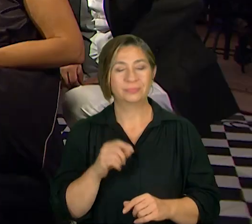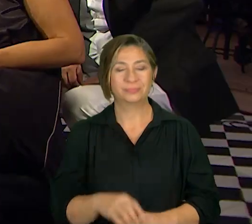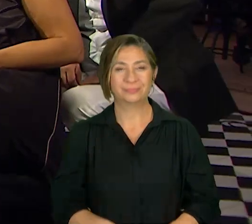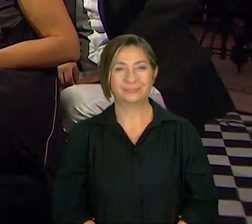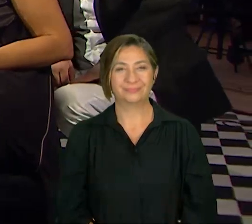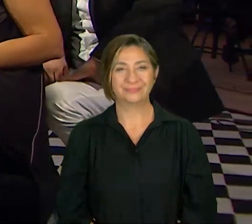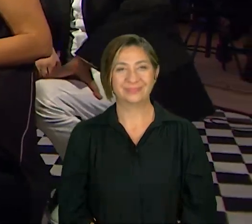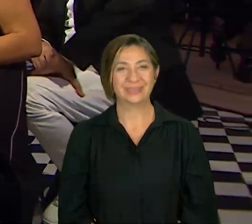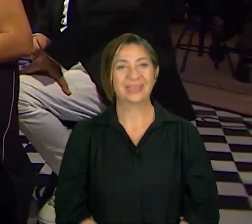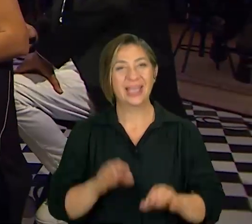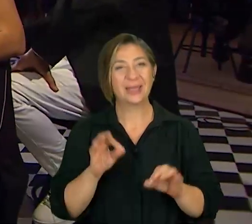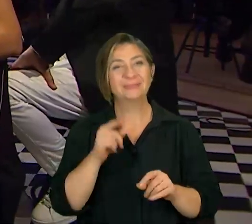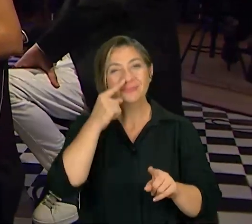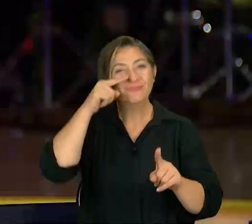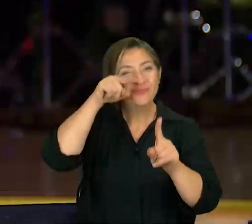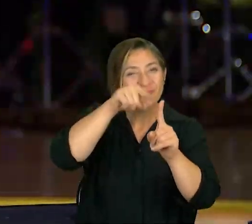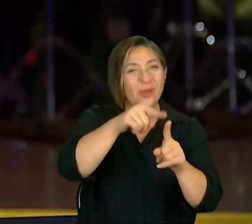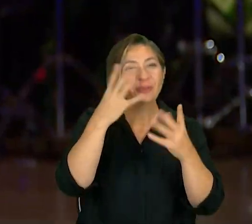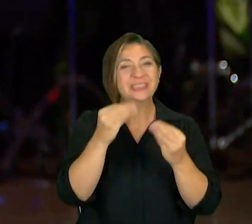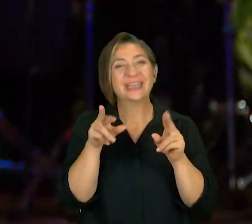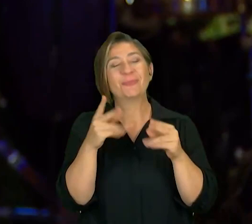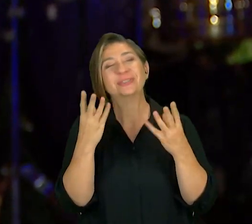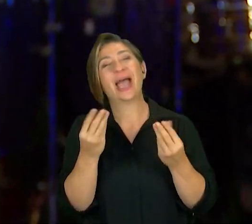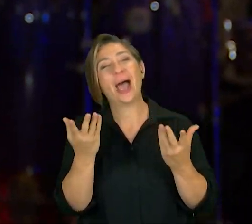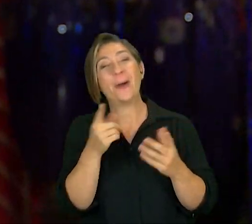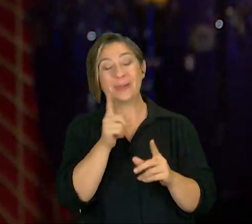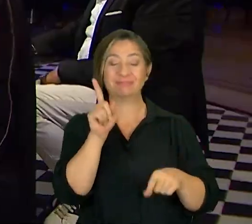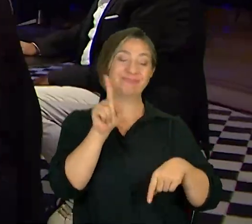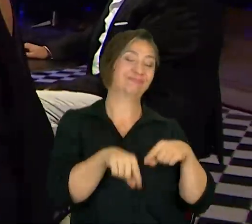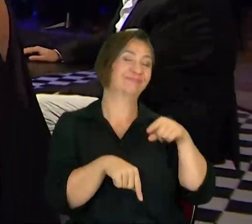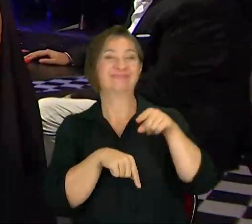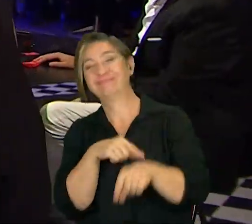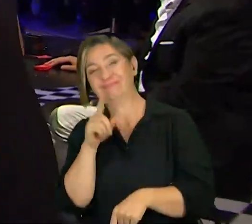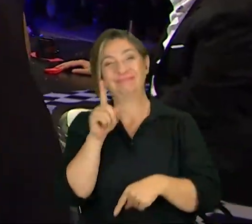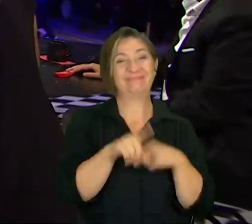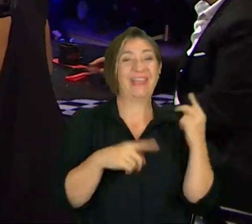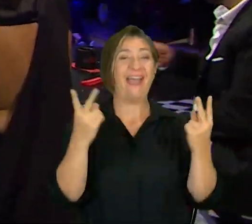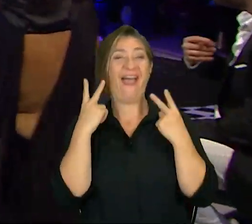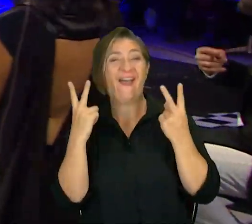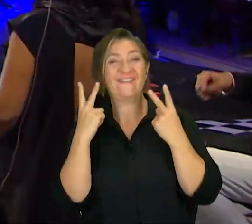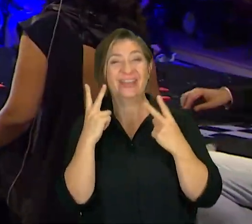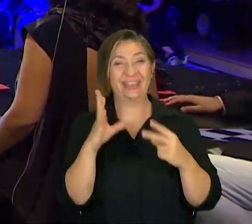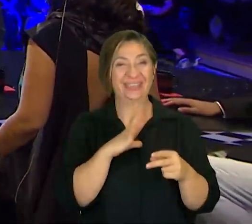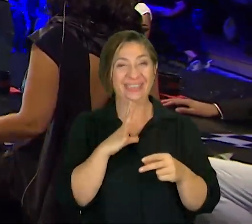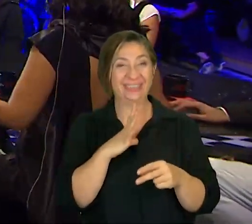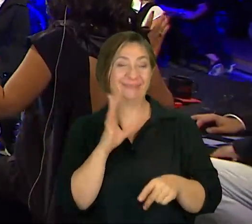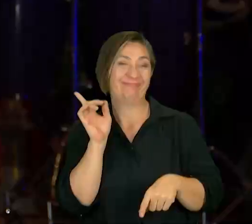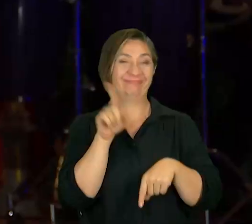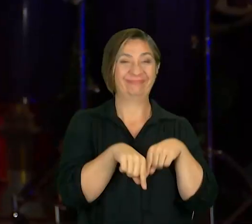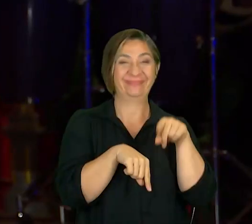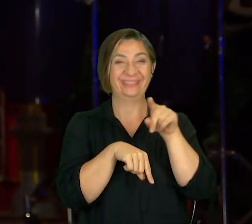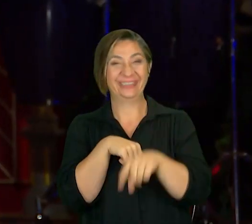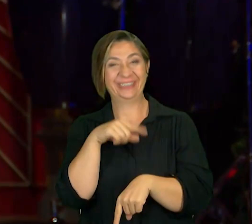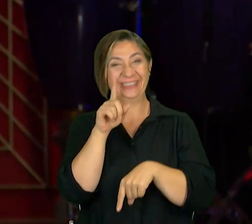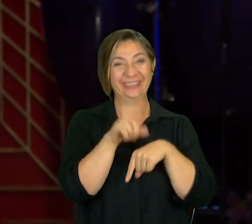Bir şey söyleyeceğim. Sürekli sana oynuyormuşum gibi gelecek ama bir onların gelişine bak. Ya ne olur bir onların gelişine bak. Yani